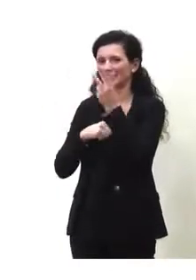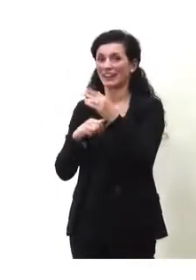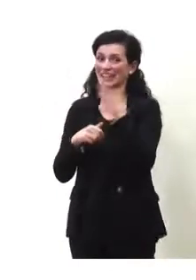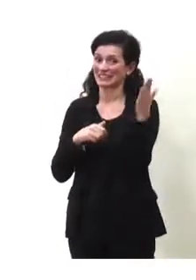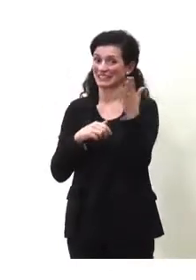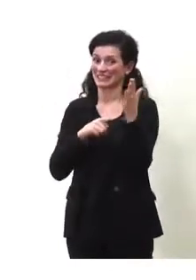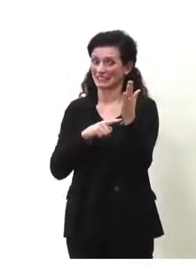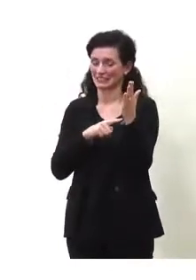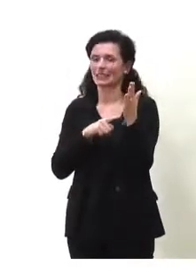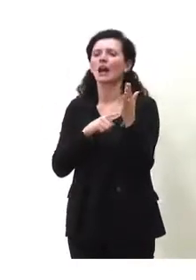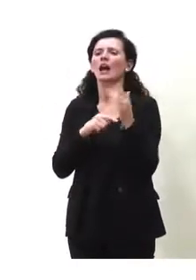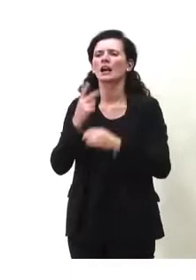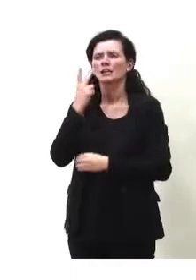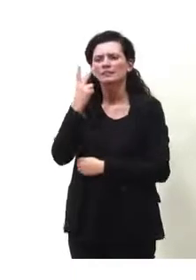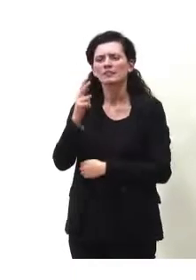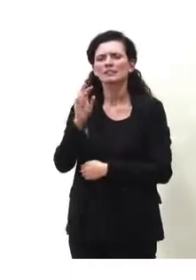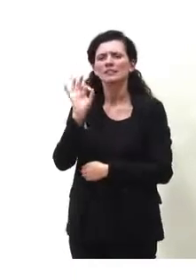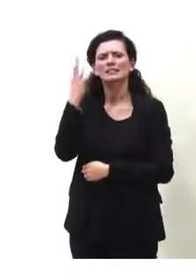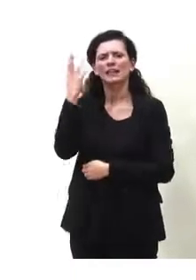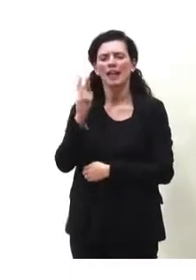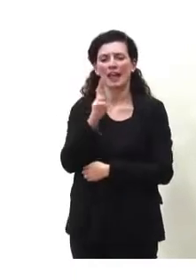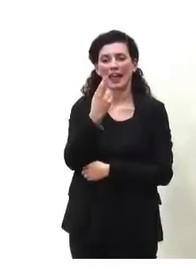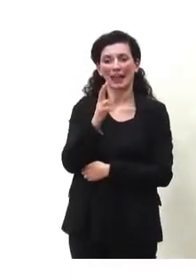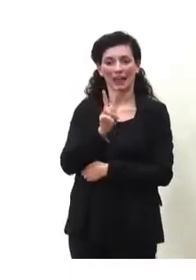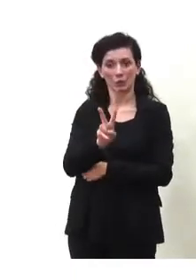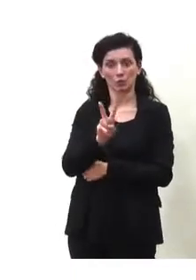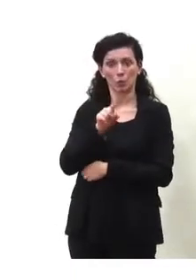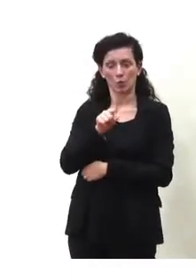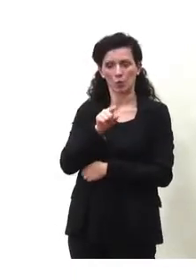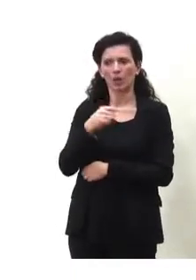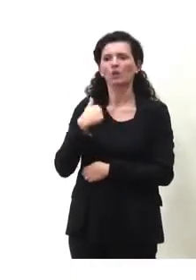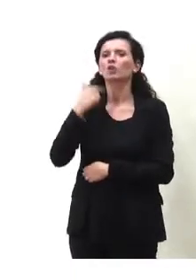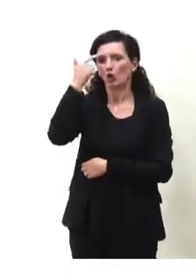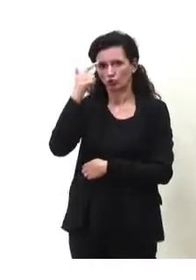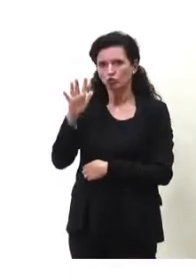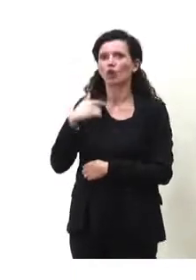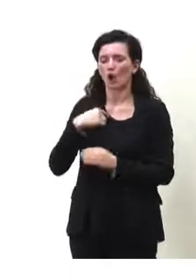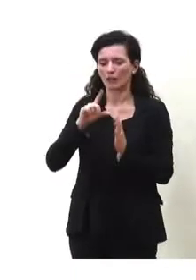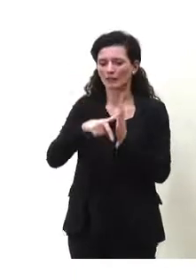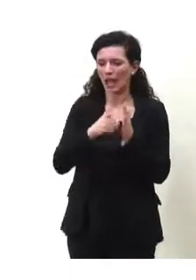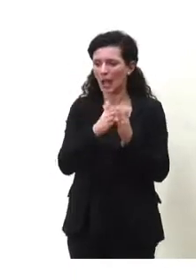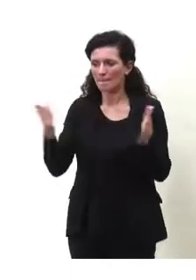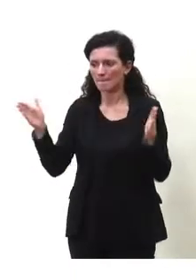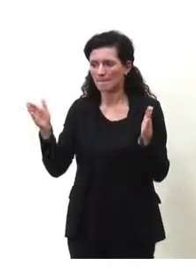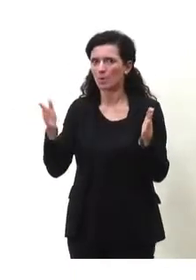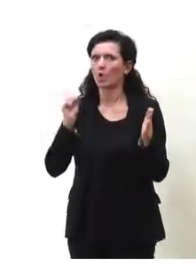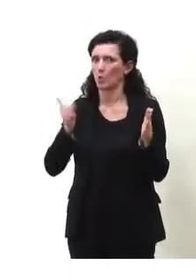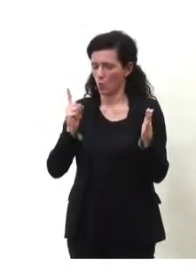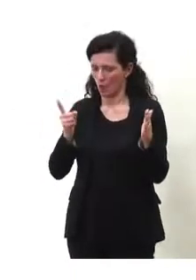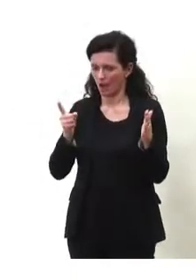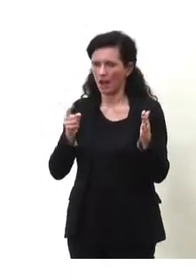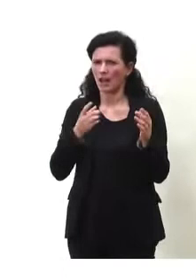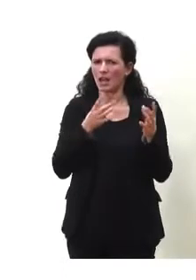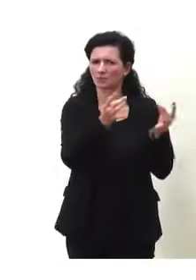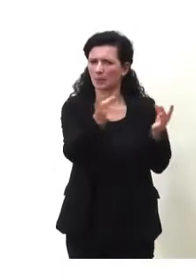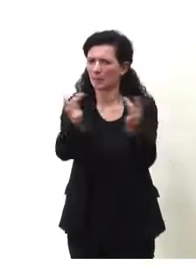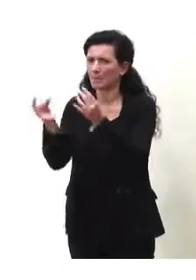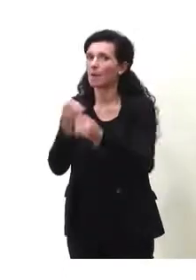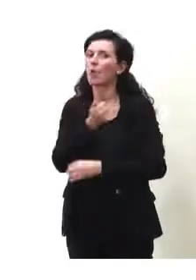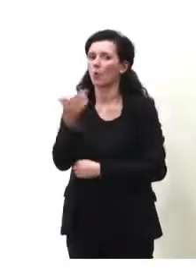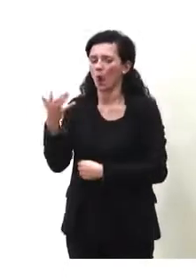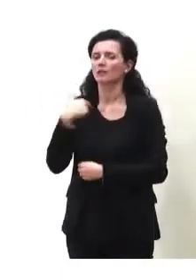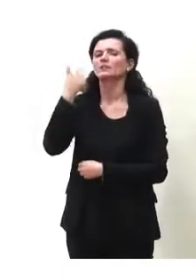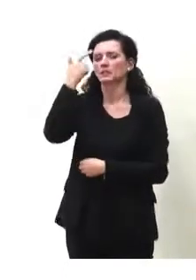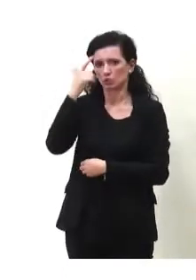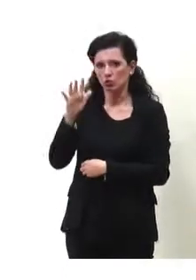R0 è 2, so in quanto tempo quanti casi faccio e quindi so predire, almeno nel breve